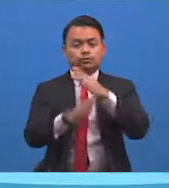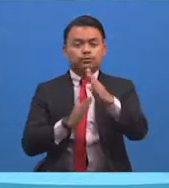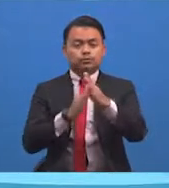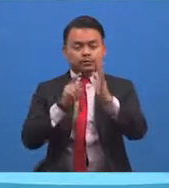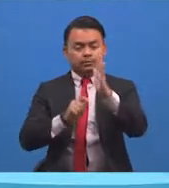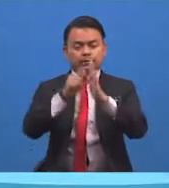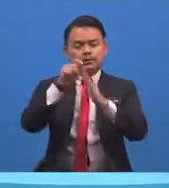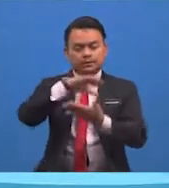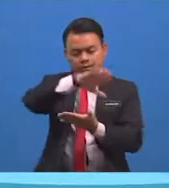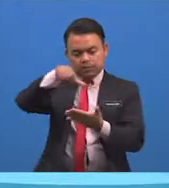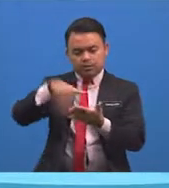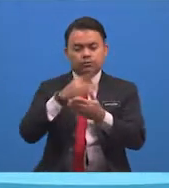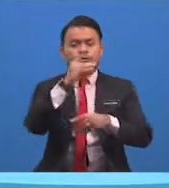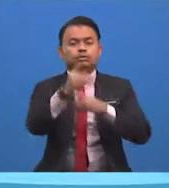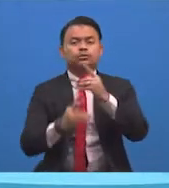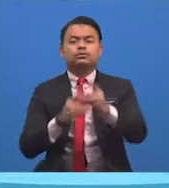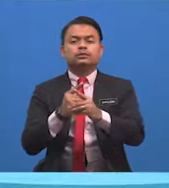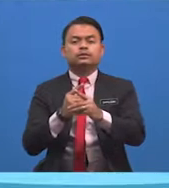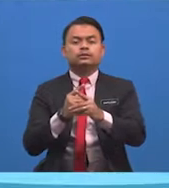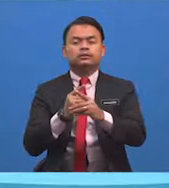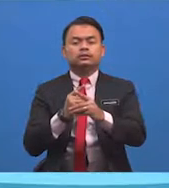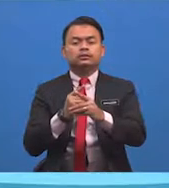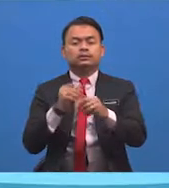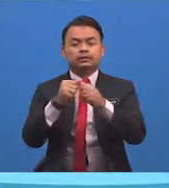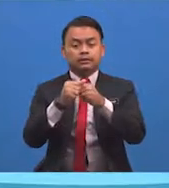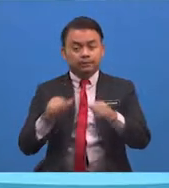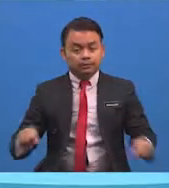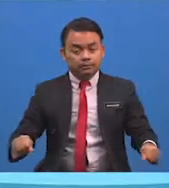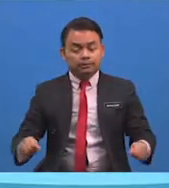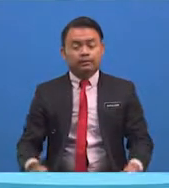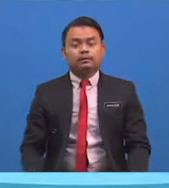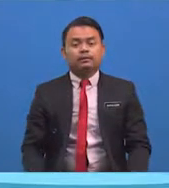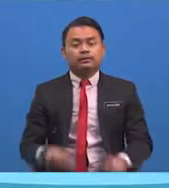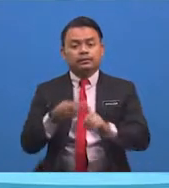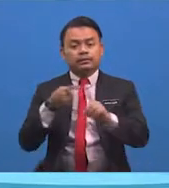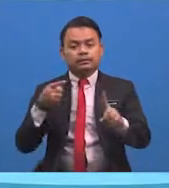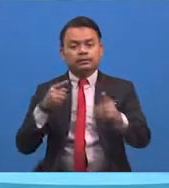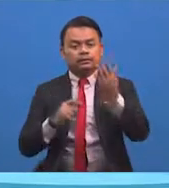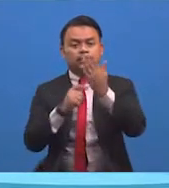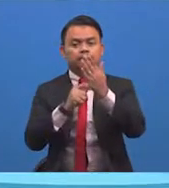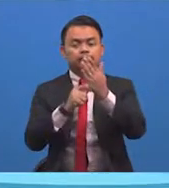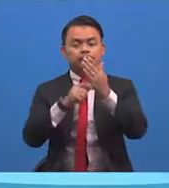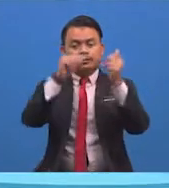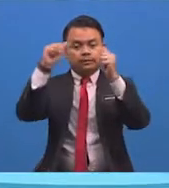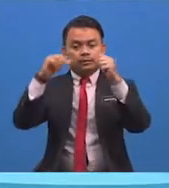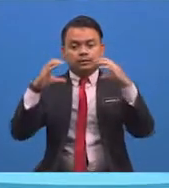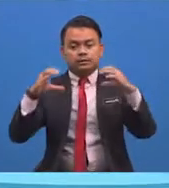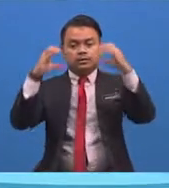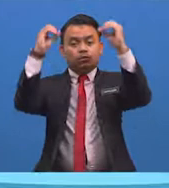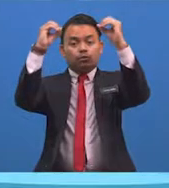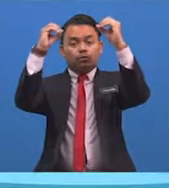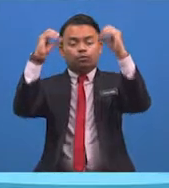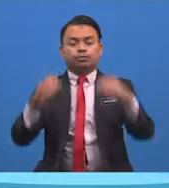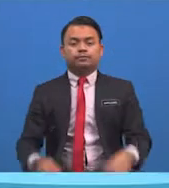seluruh dunia akibat daripada pertambahan gas seperti karbon dioksida.